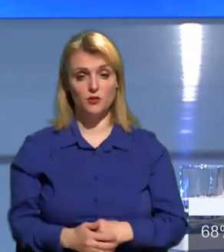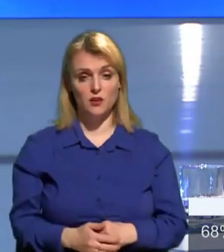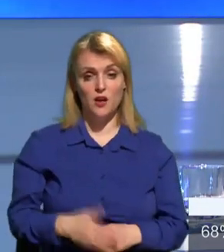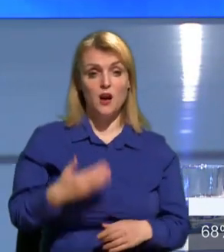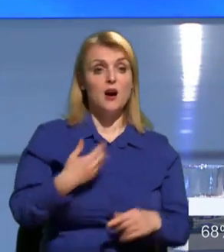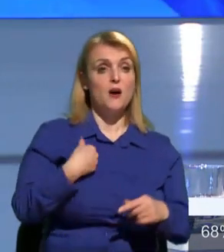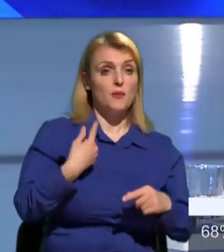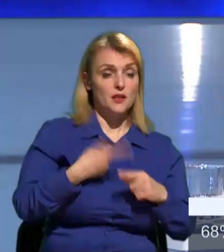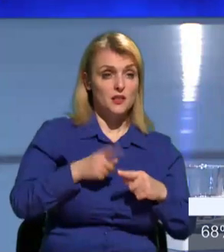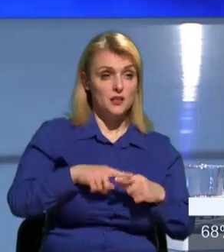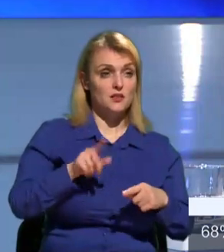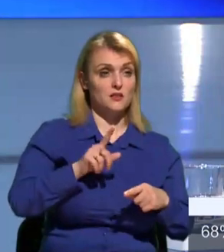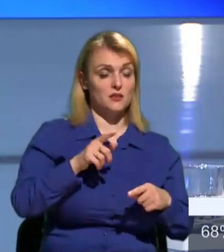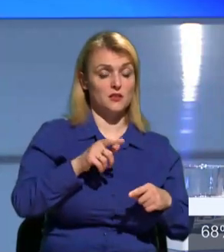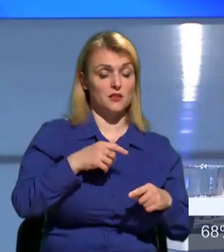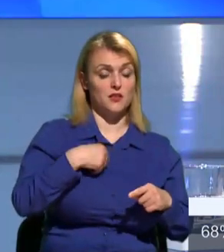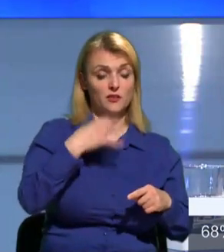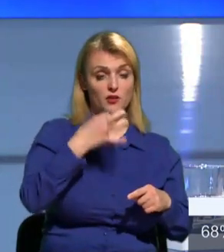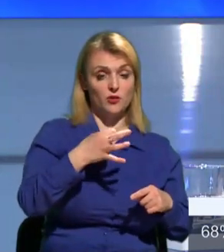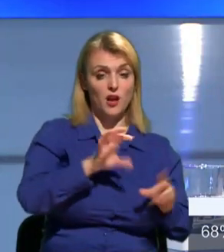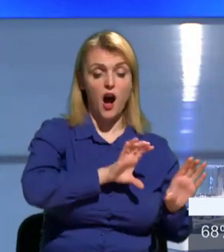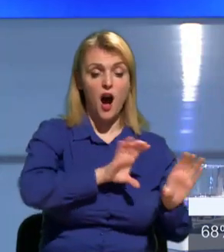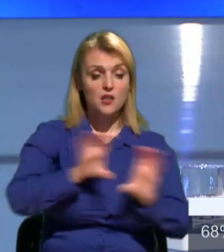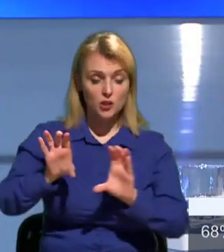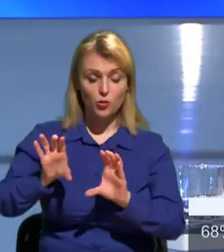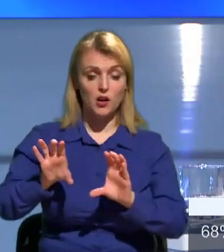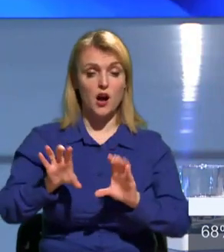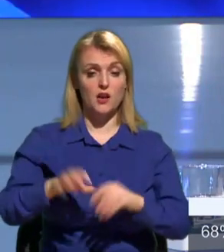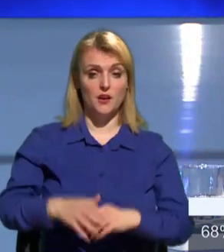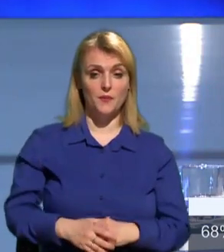mea în acest sens de asigurare a cel puțin 50% pe